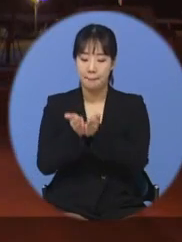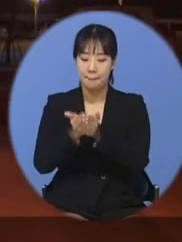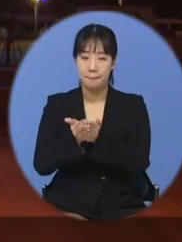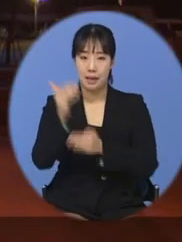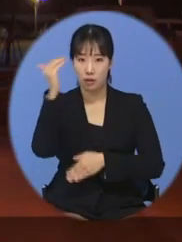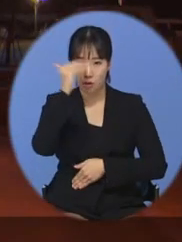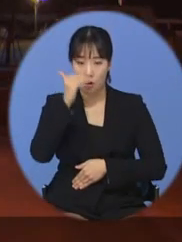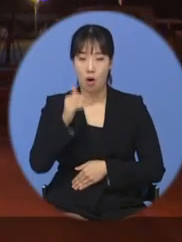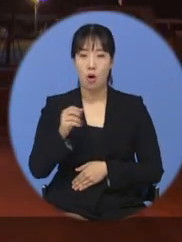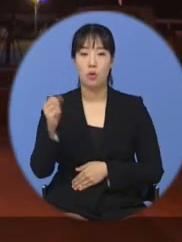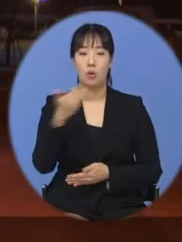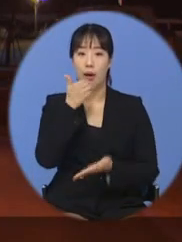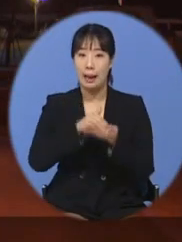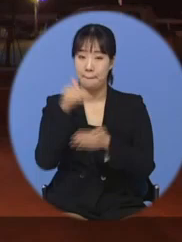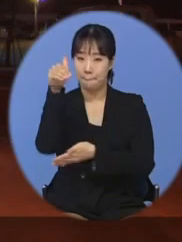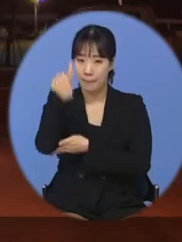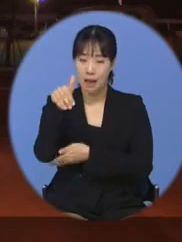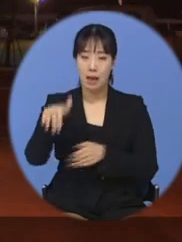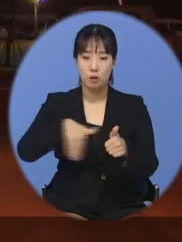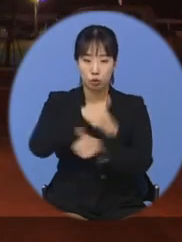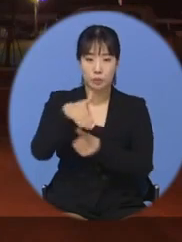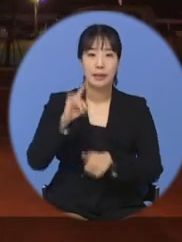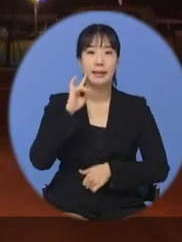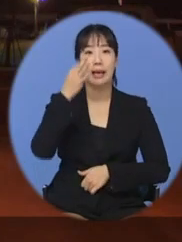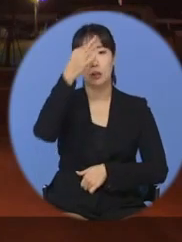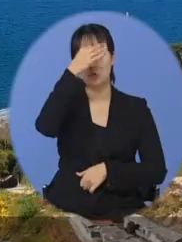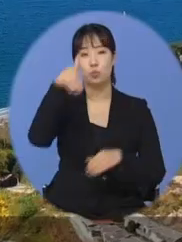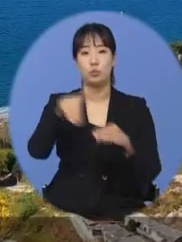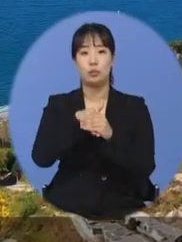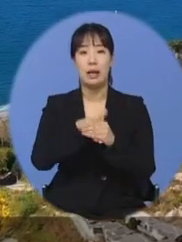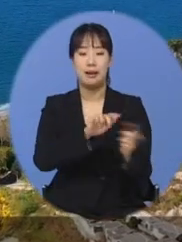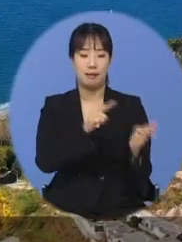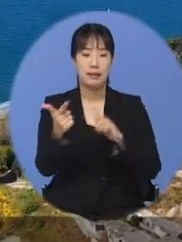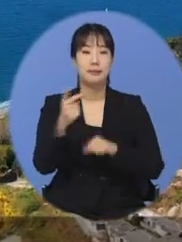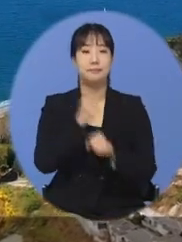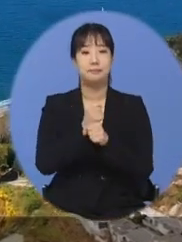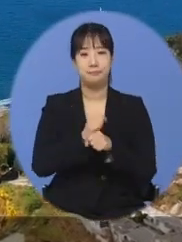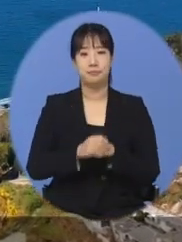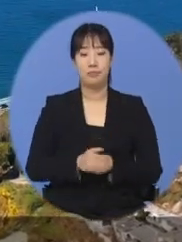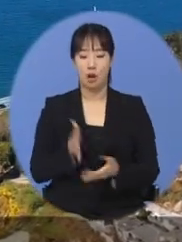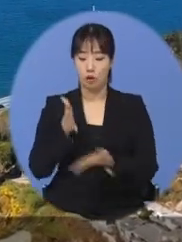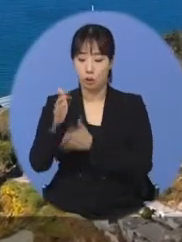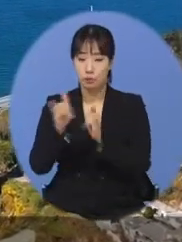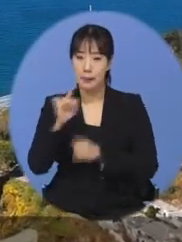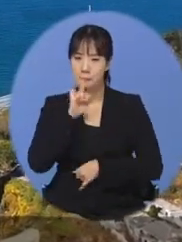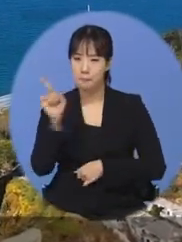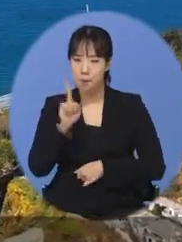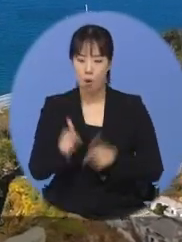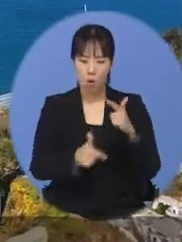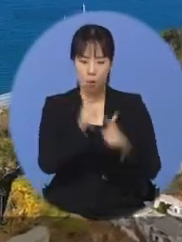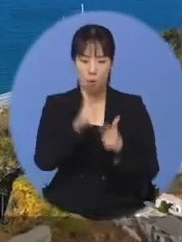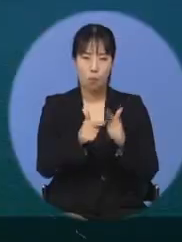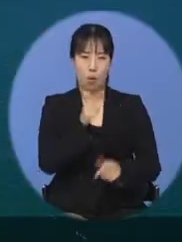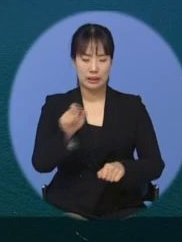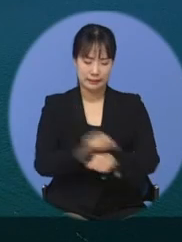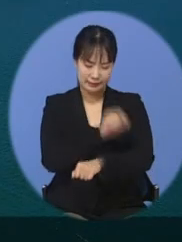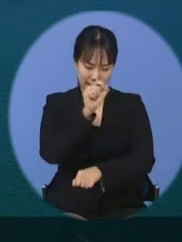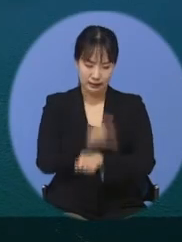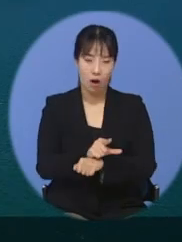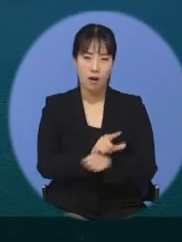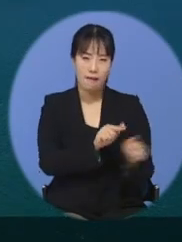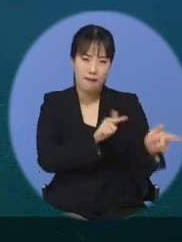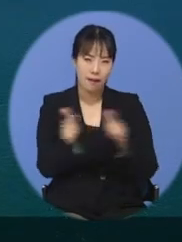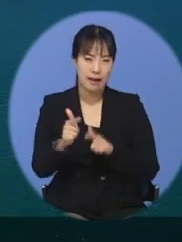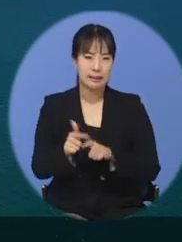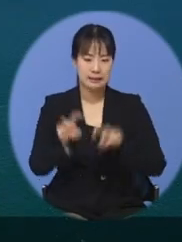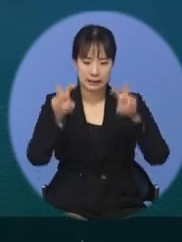낭만포차가, 갓바위 인근에는 문화예술타운이 들어섭니다. 전문가들은 목포만의 확실한 킬러 콘텐츠를